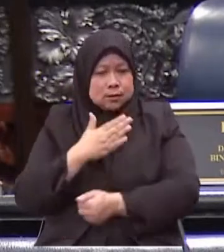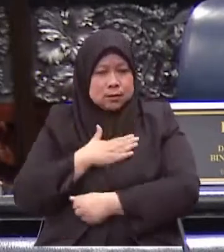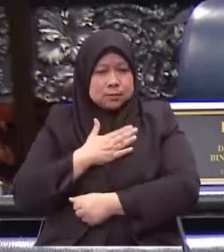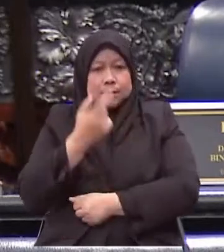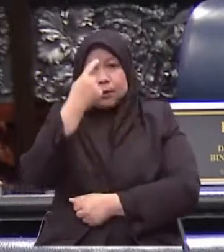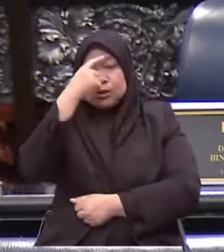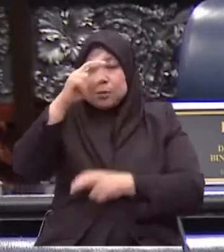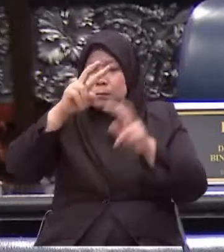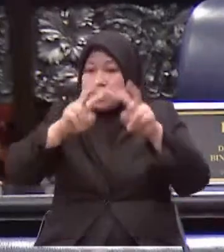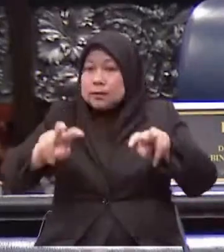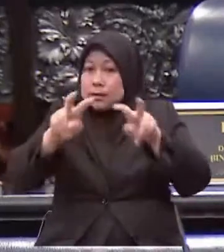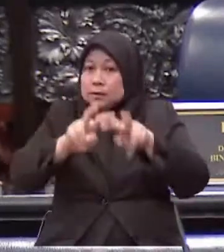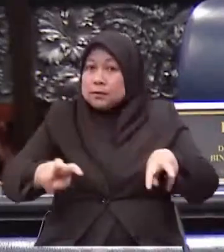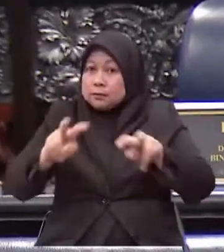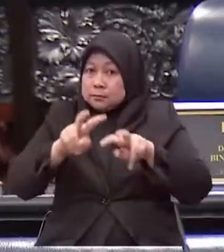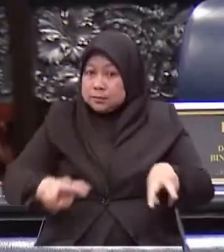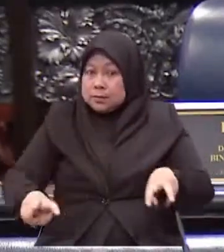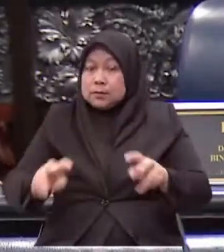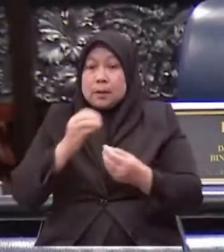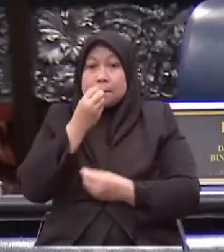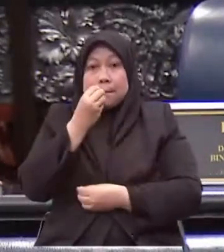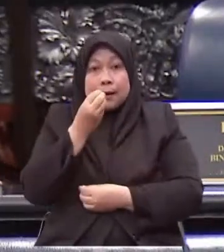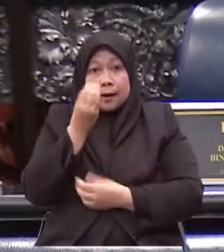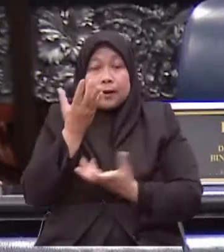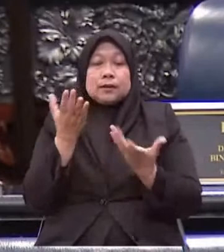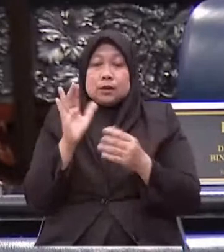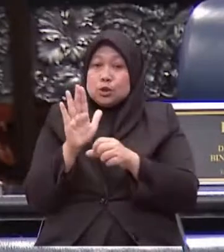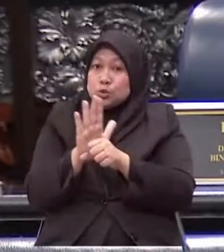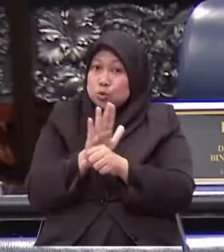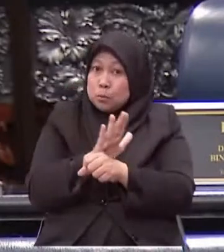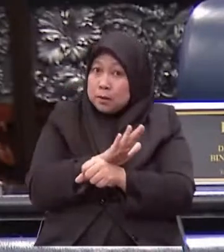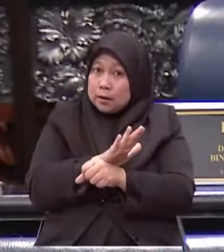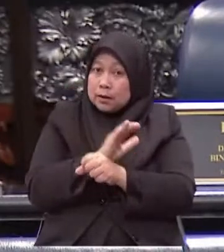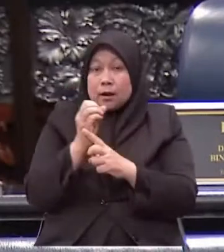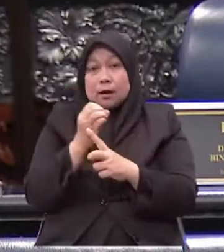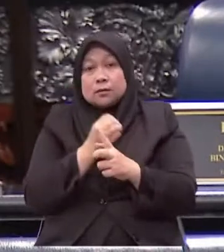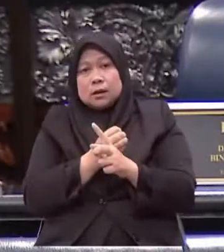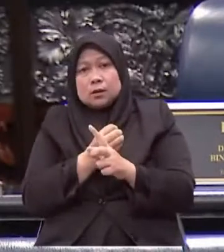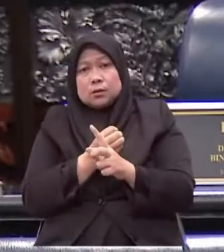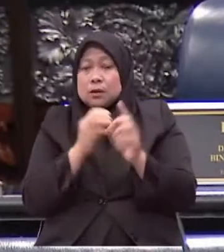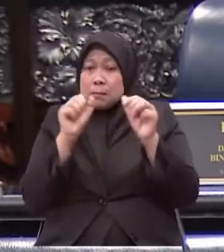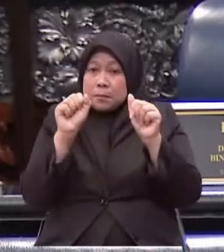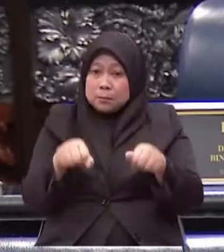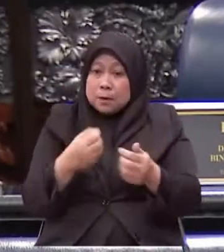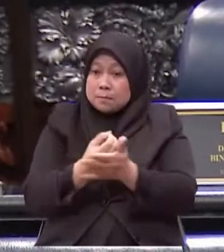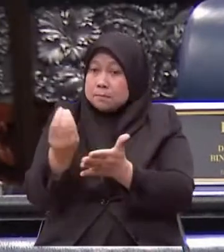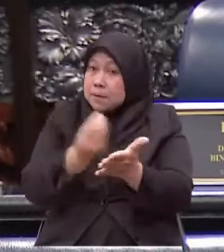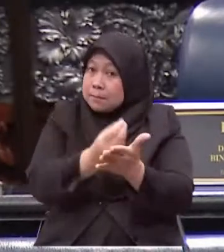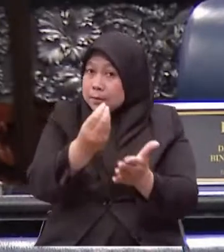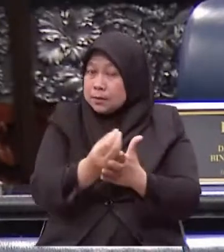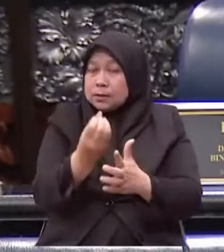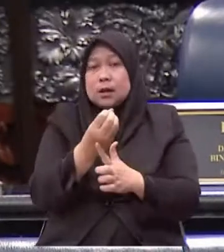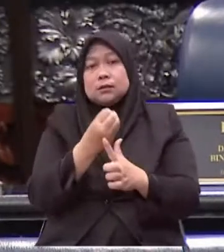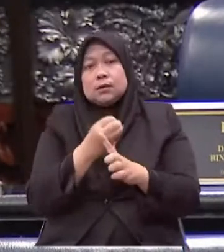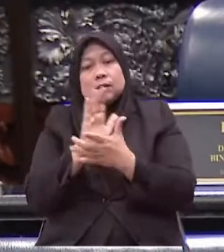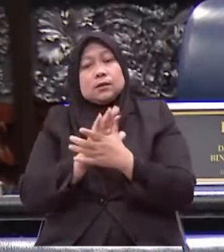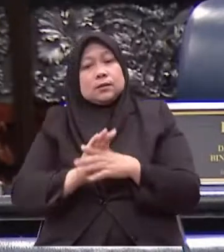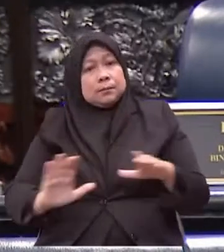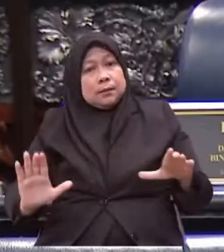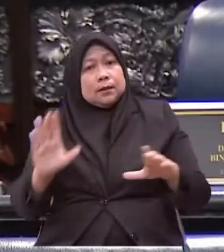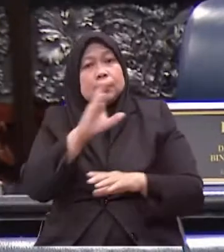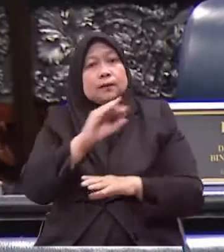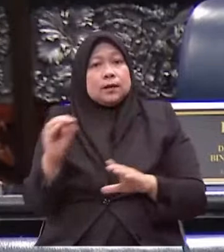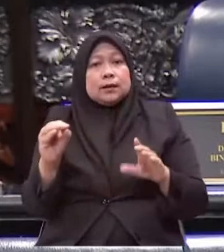untuk meneliti kerja jaminan makanan dari segi kecukupan kemampuan membeli aspek keselamatan